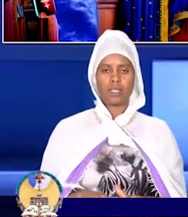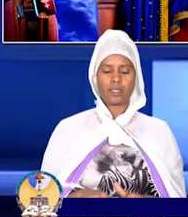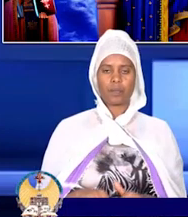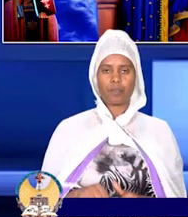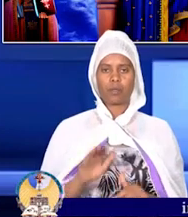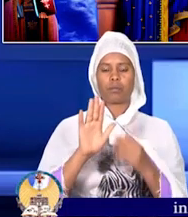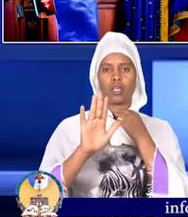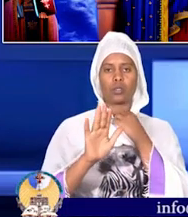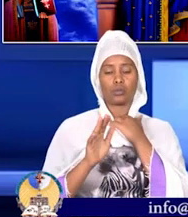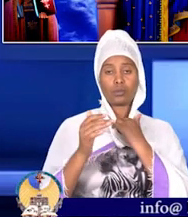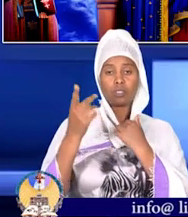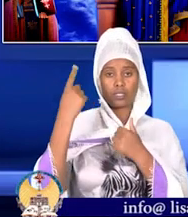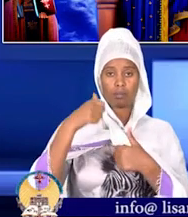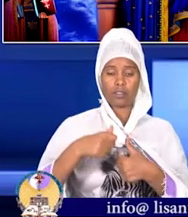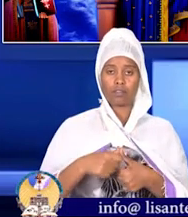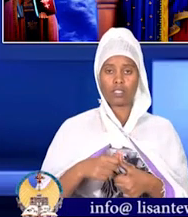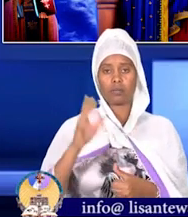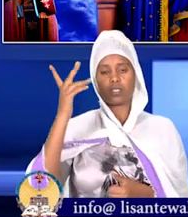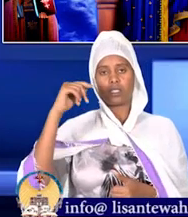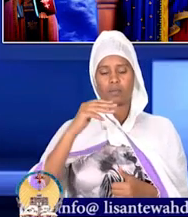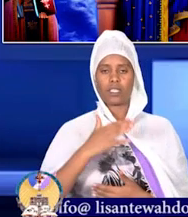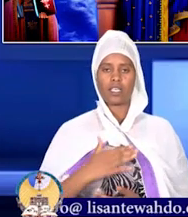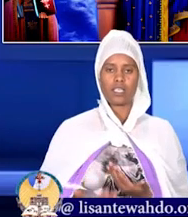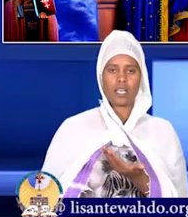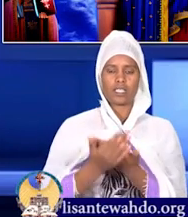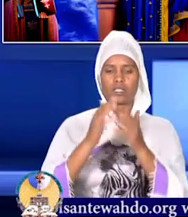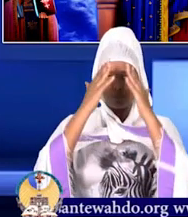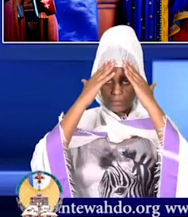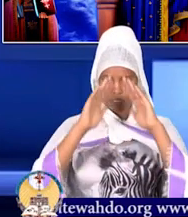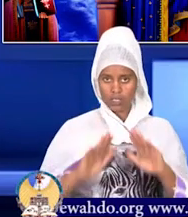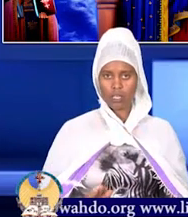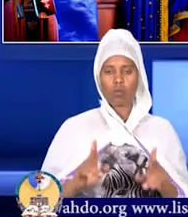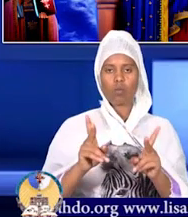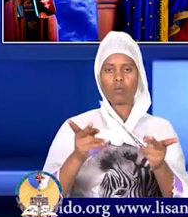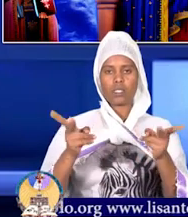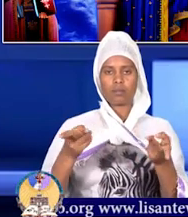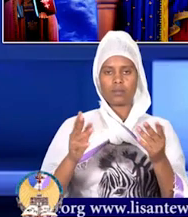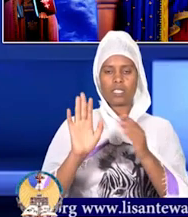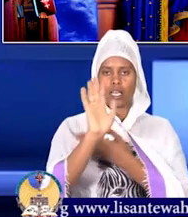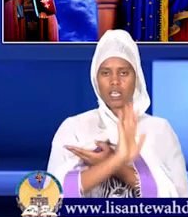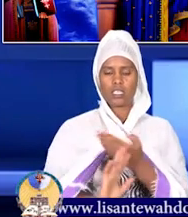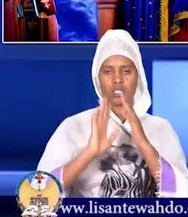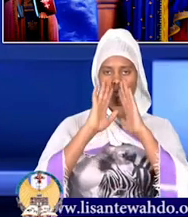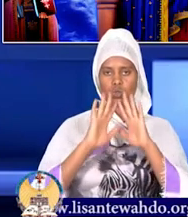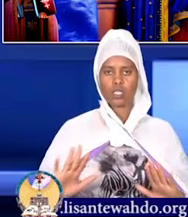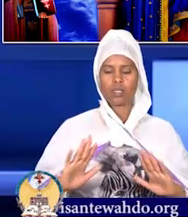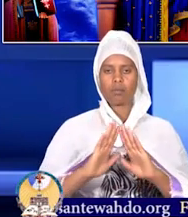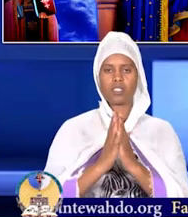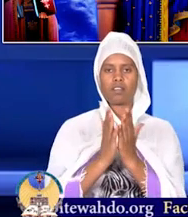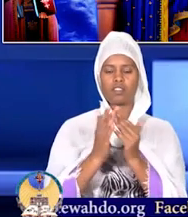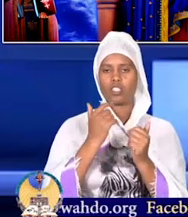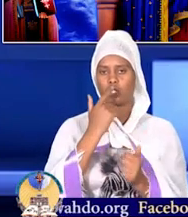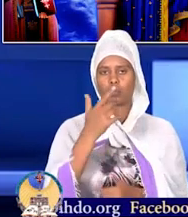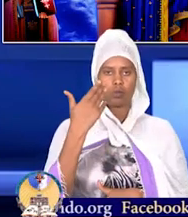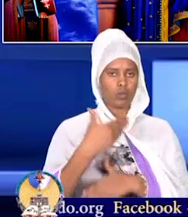እዚ ዝመፀ ብናቱ ፍቓድን ብናቱ ረድኤትን ብፀጋን ብኸምኡ ከም ዘድሓነና